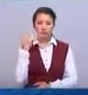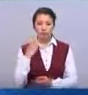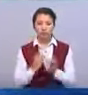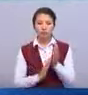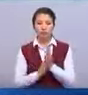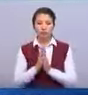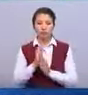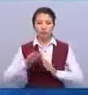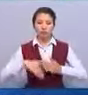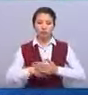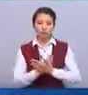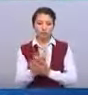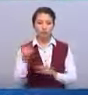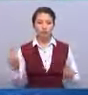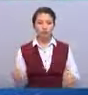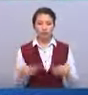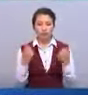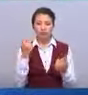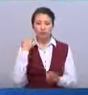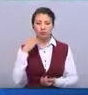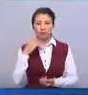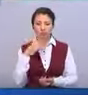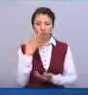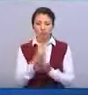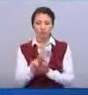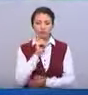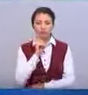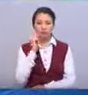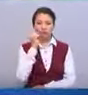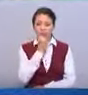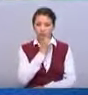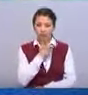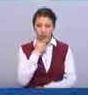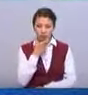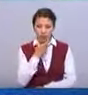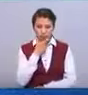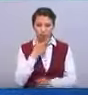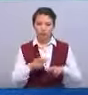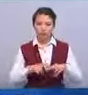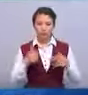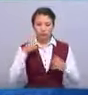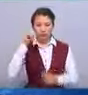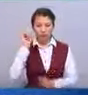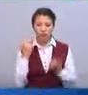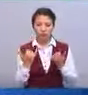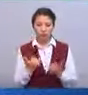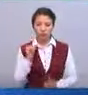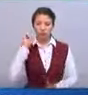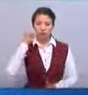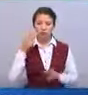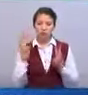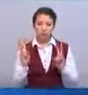өсіп келеатқан, жаңарып келеатқан Түркістанды жастардың көзімен қарау. Яғни Түркістан кеше, бүгін, ертең деген